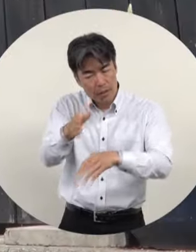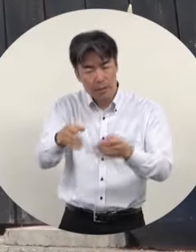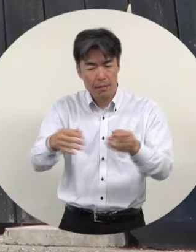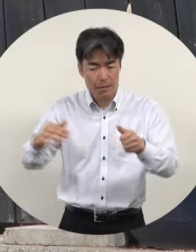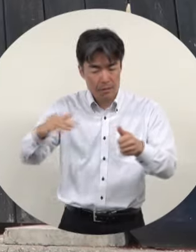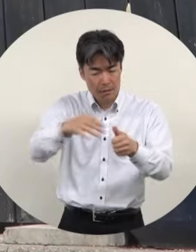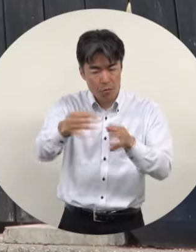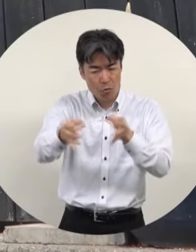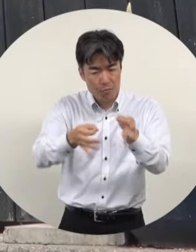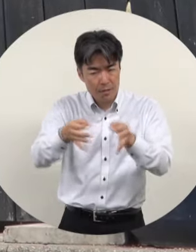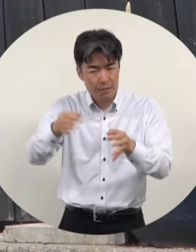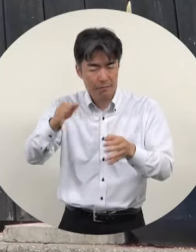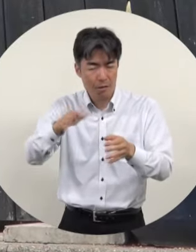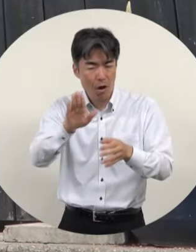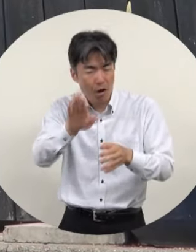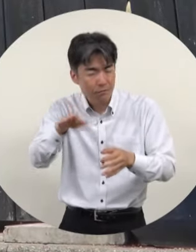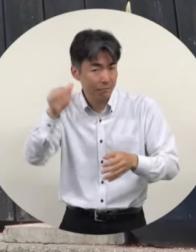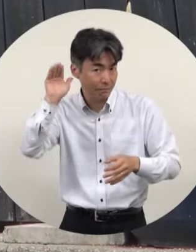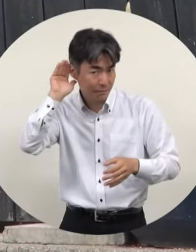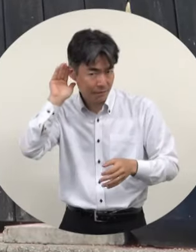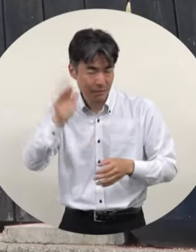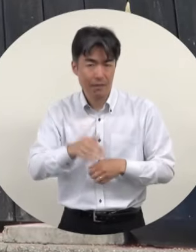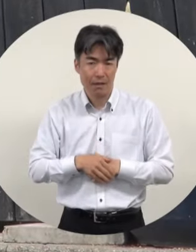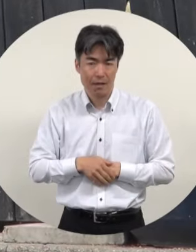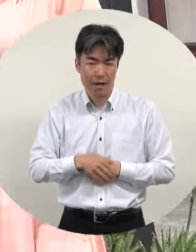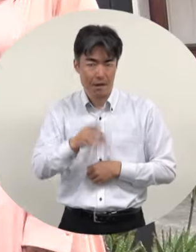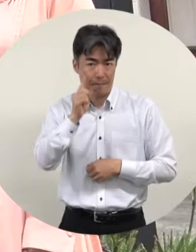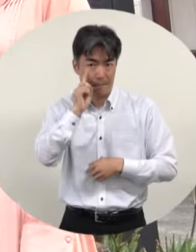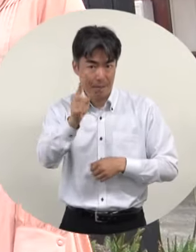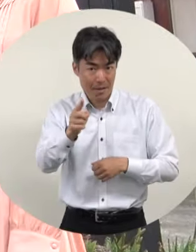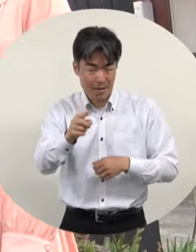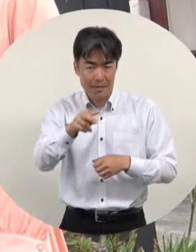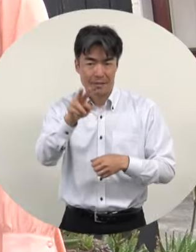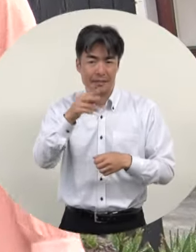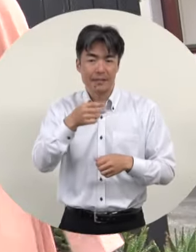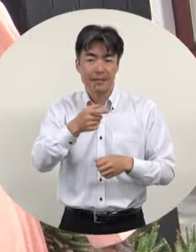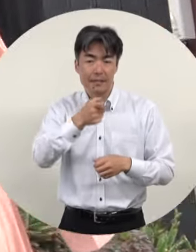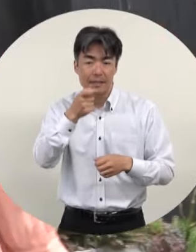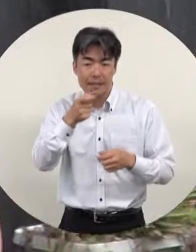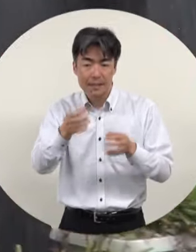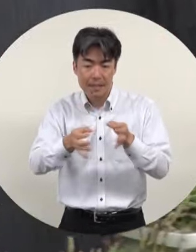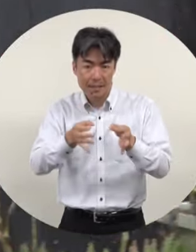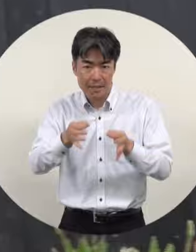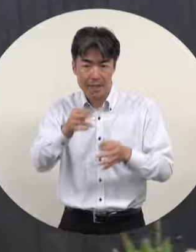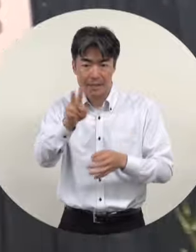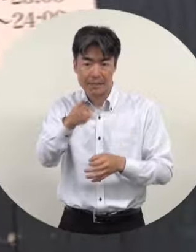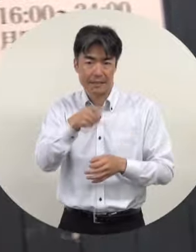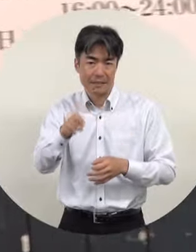あ、こちらですね、居酒屋リン。早速行ってみましょう。